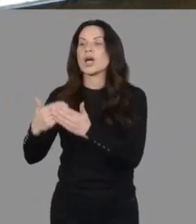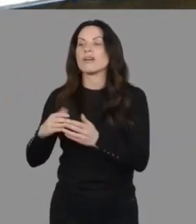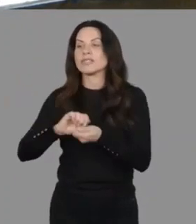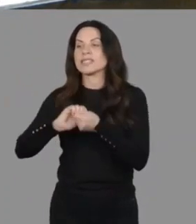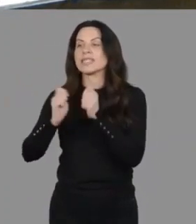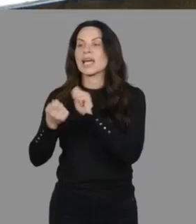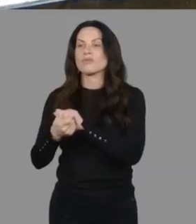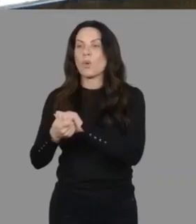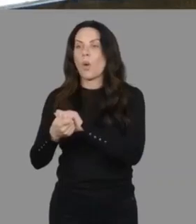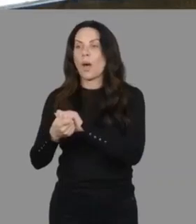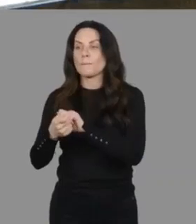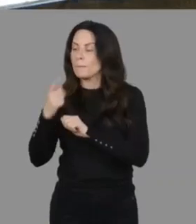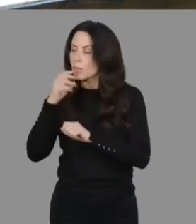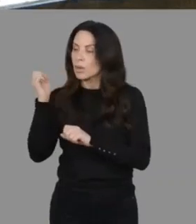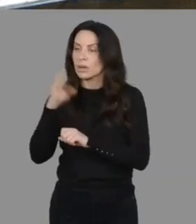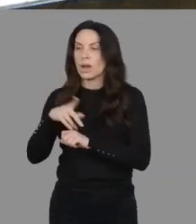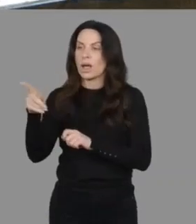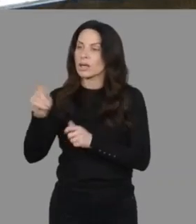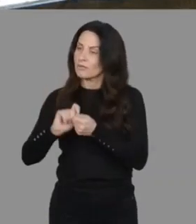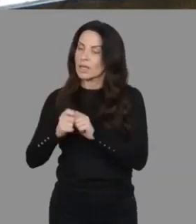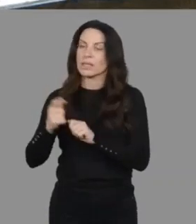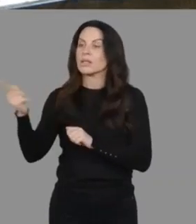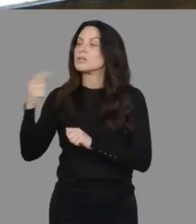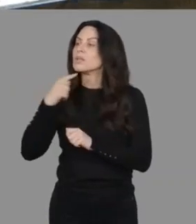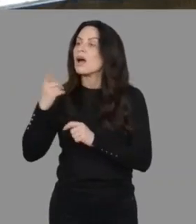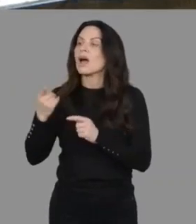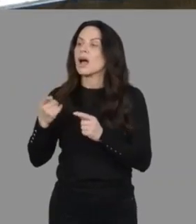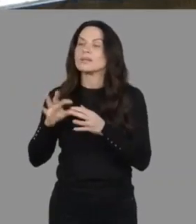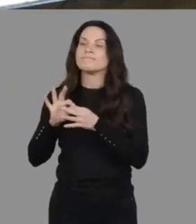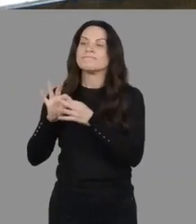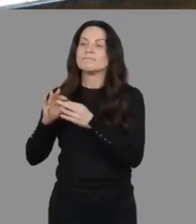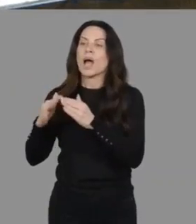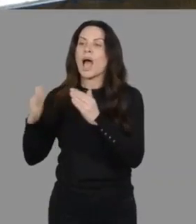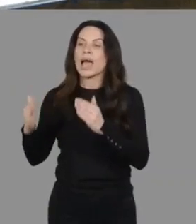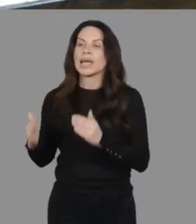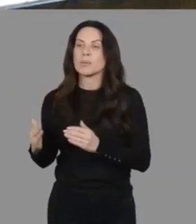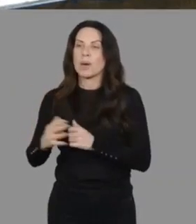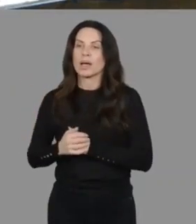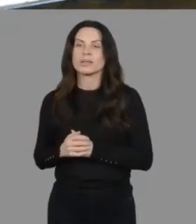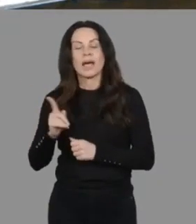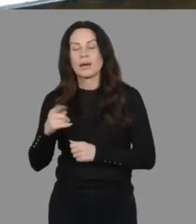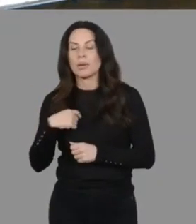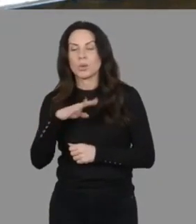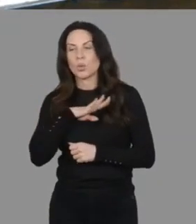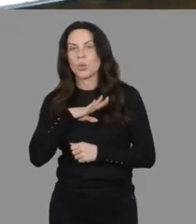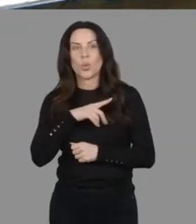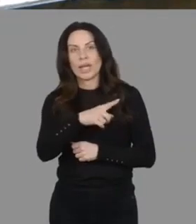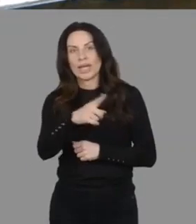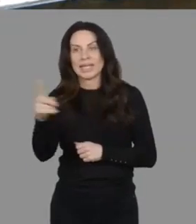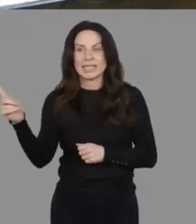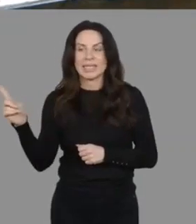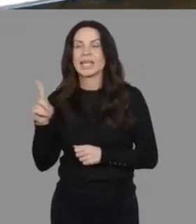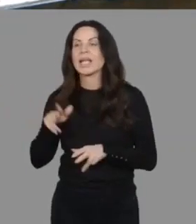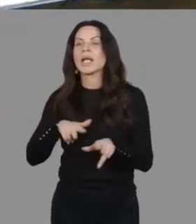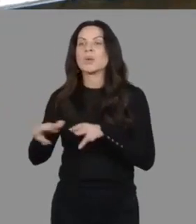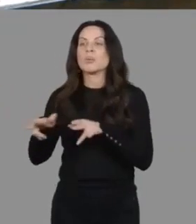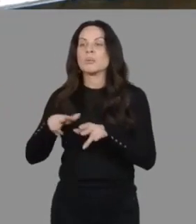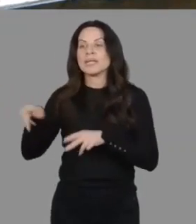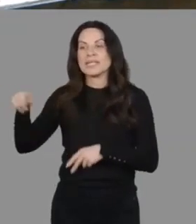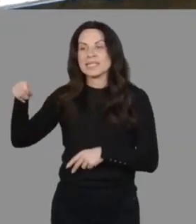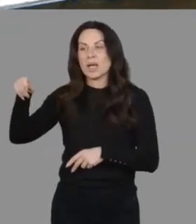mit Heimat zu tun. Und ich sage Ihnen, Kolleginnen und Kollegen, Ministerpräsident Markus Söder